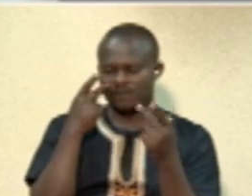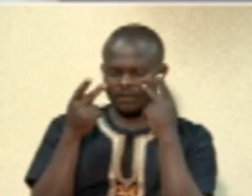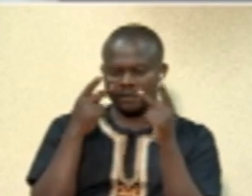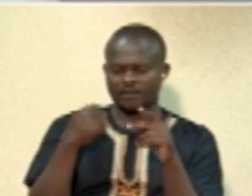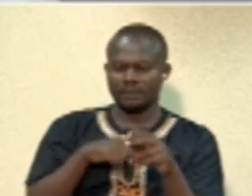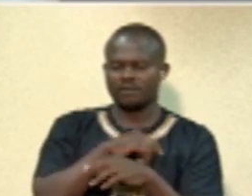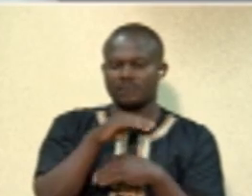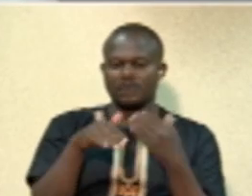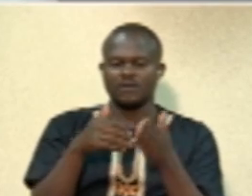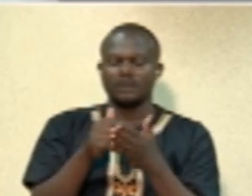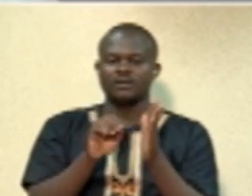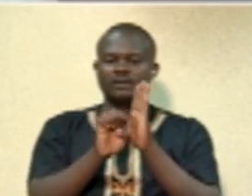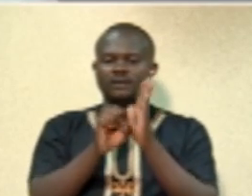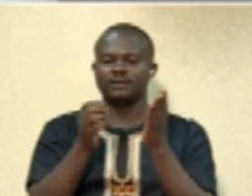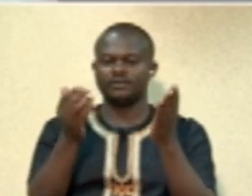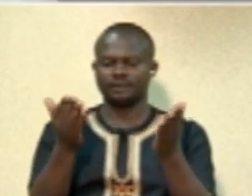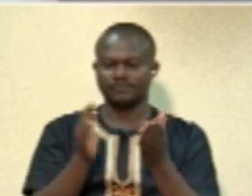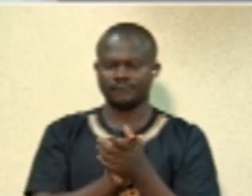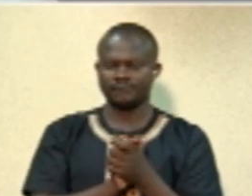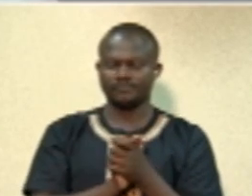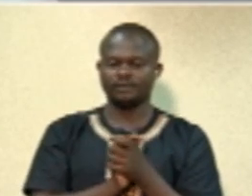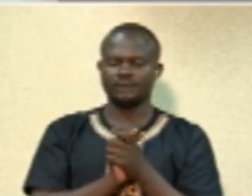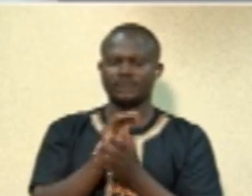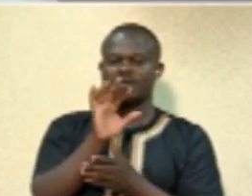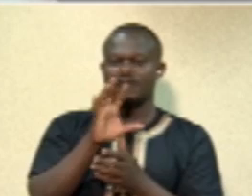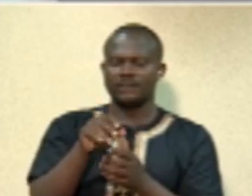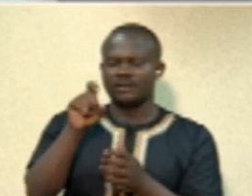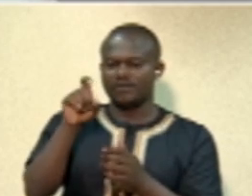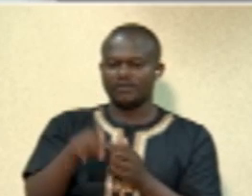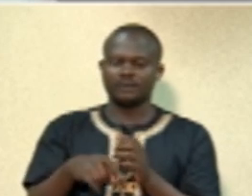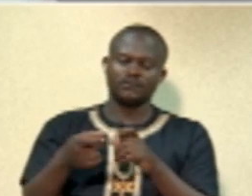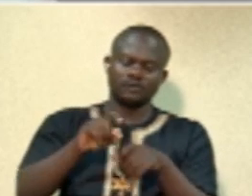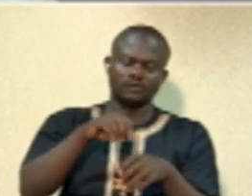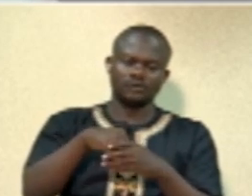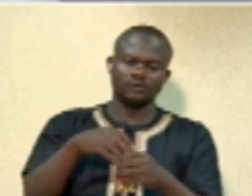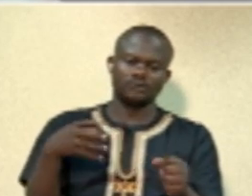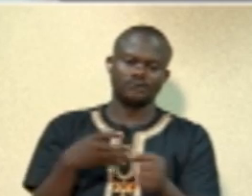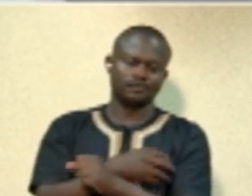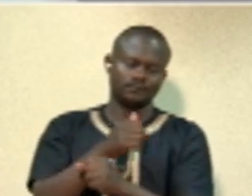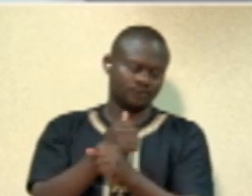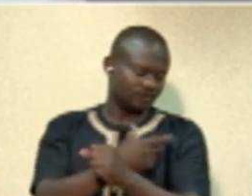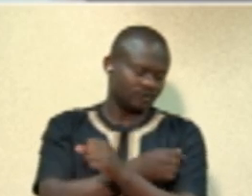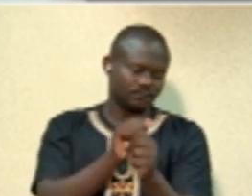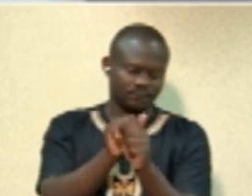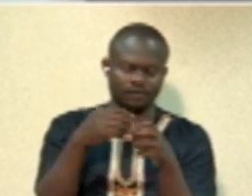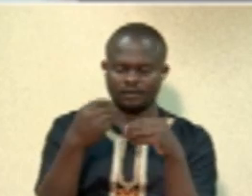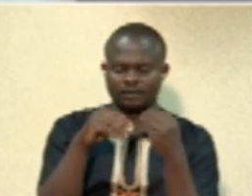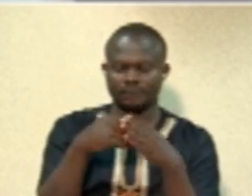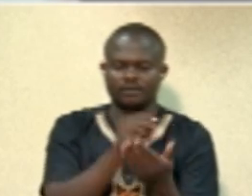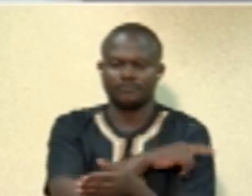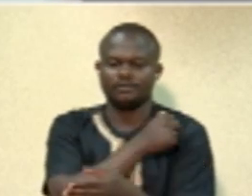twese ingero zirahari. Afurika ikeneye kongera ubushobozi bwo gukora inkingo ndetse n'ibindi bikoresho byo kwa